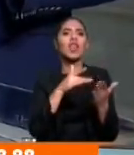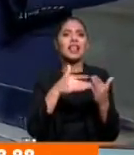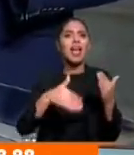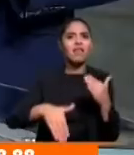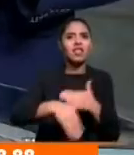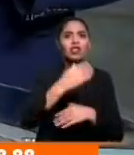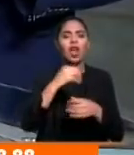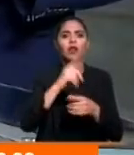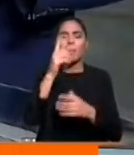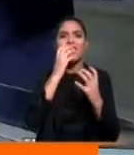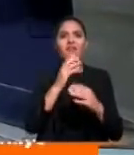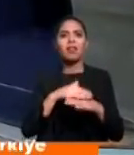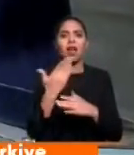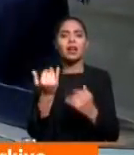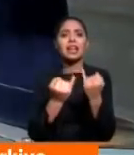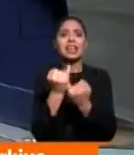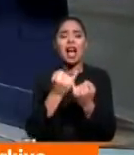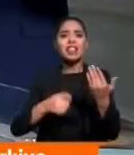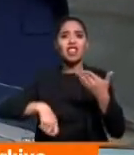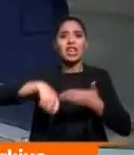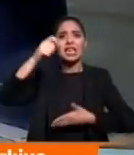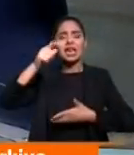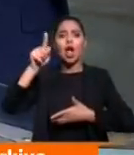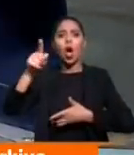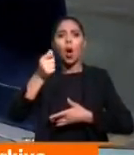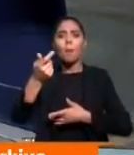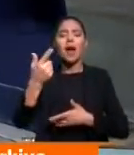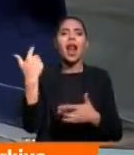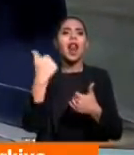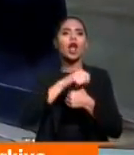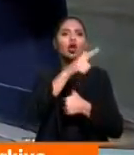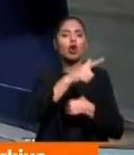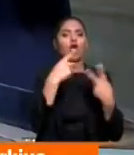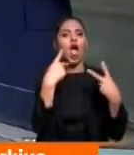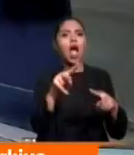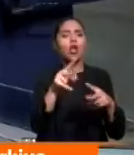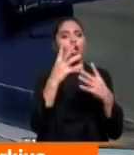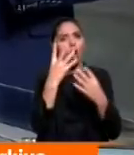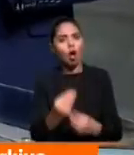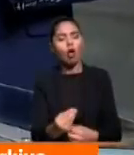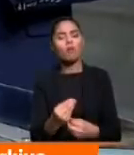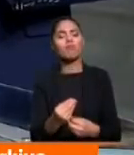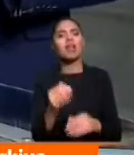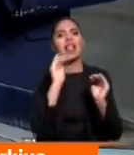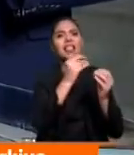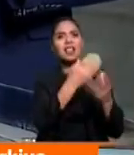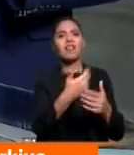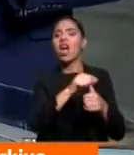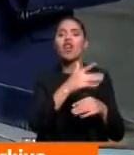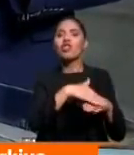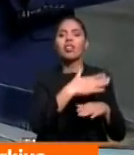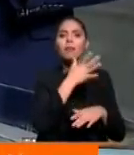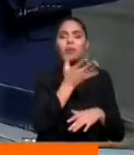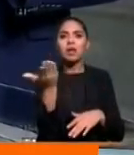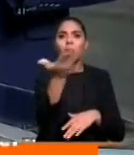çıkarmak için de bir fedakarlık yaptı. Kardeşine kredi çektirip o parayla kocasının özgürlüğüne kavuşmasını sağladı. Ama eşi ne yaptı biliyor musunuz?